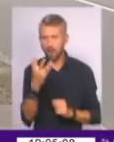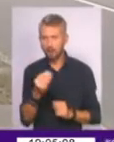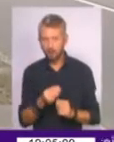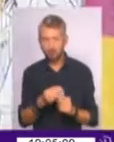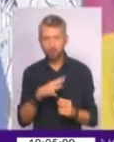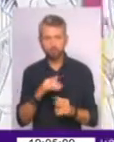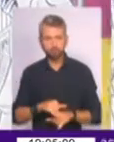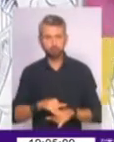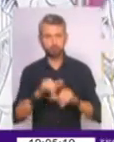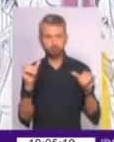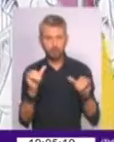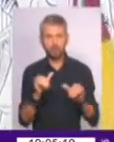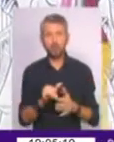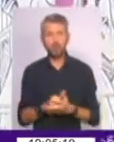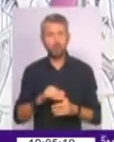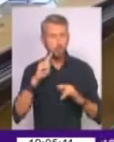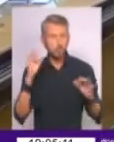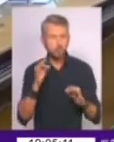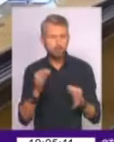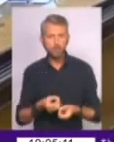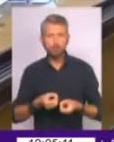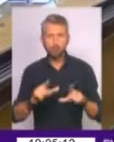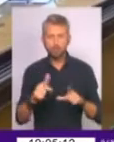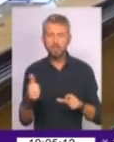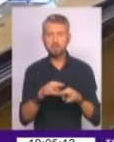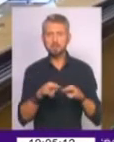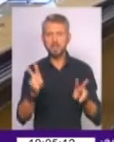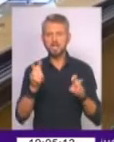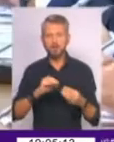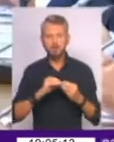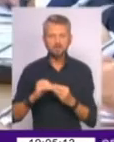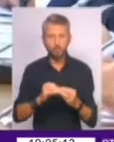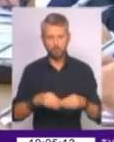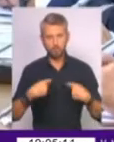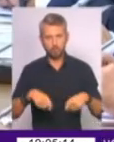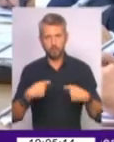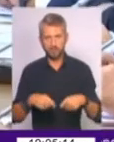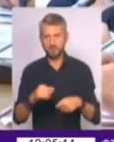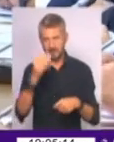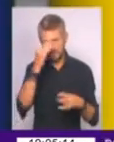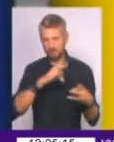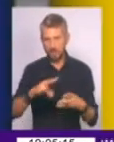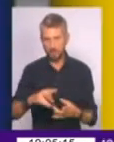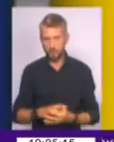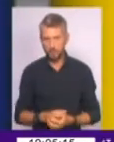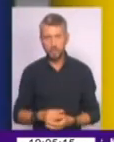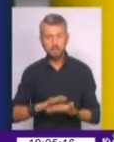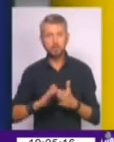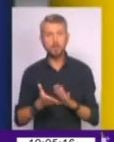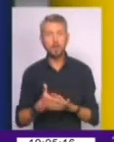літр газу. Нечуване здорожчання прем'єр Володимир Гройсман назвав змовою продавців і чи не диверсією. Ситуація, яка